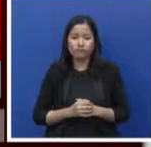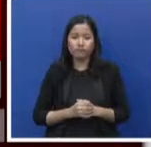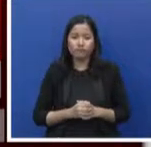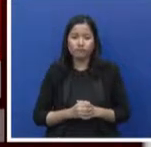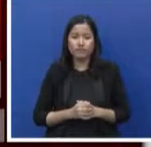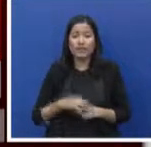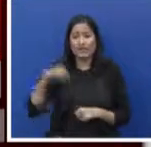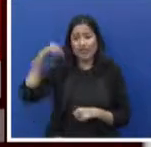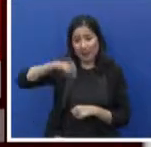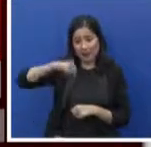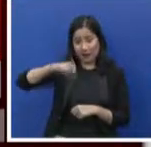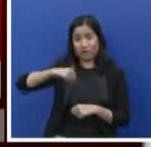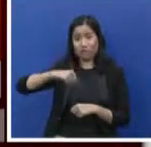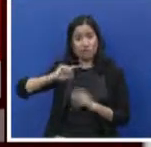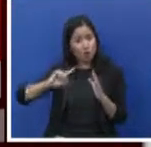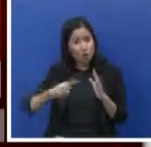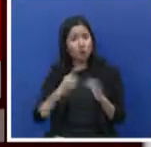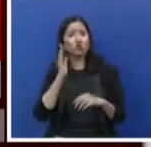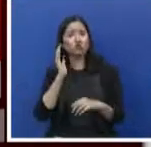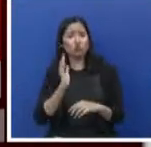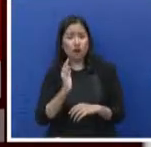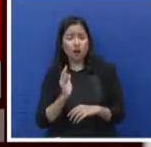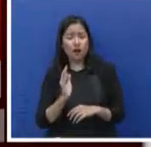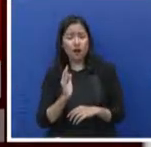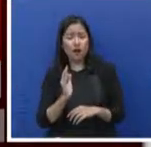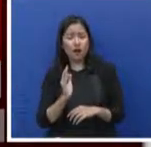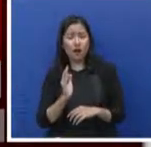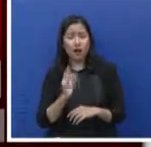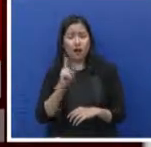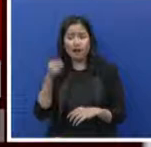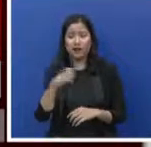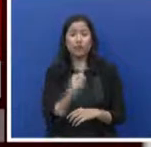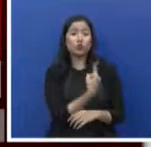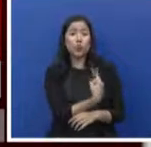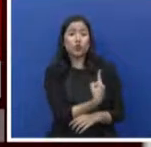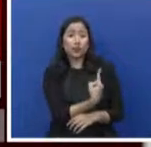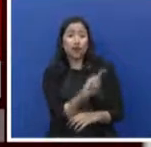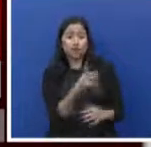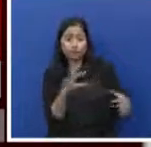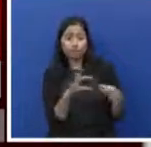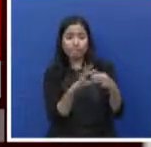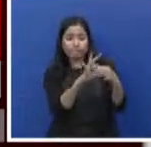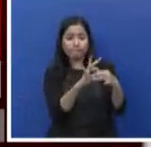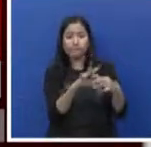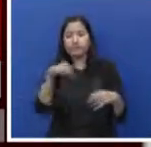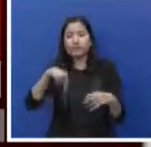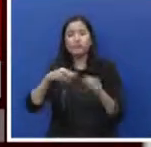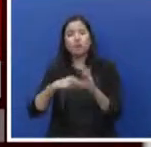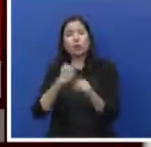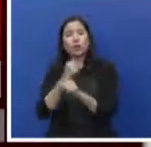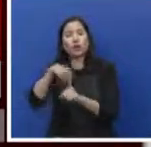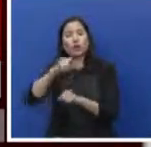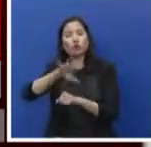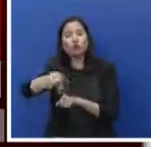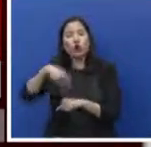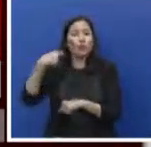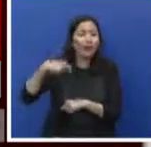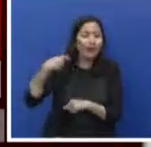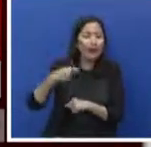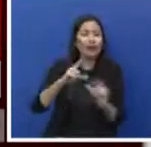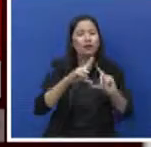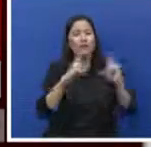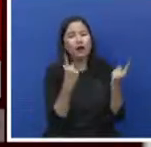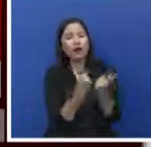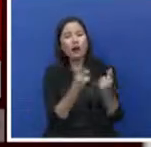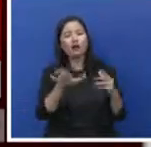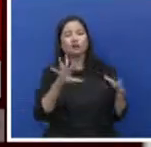Jadi sekarang sudah mulai dengan pihak swasta ya. minggu ini juga mulai dengan semua kementerian lembaga, dan